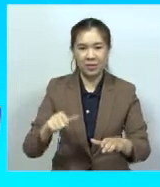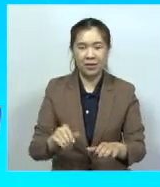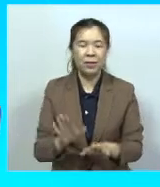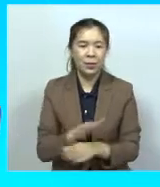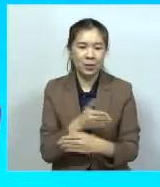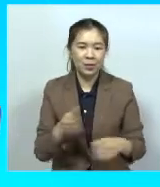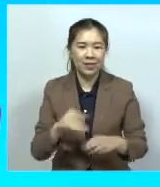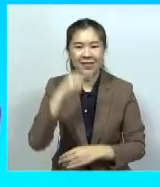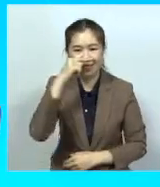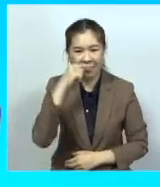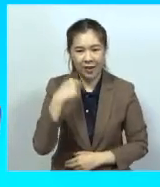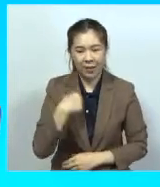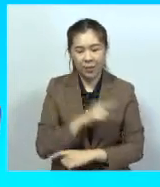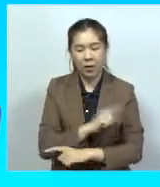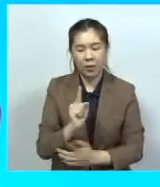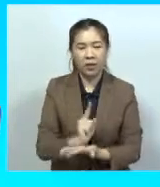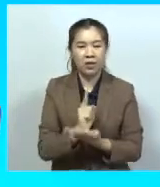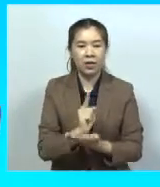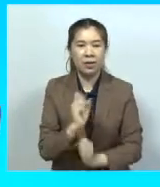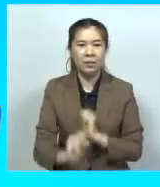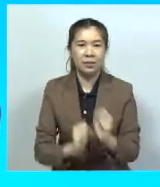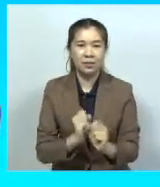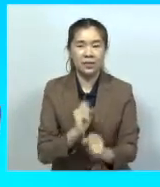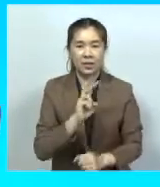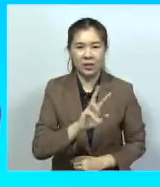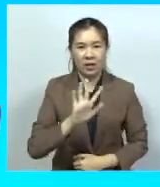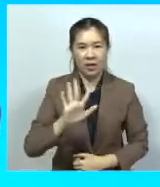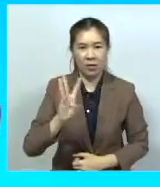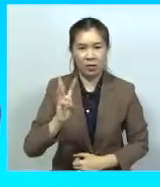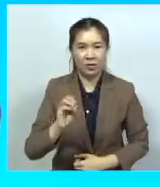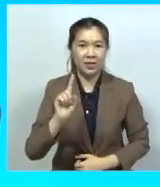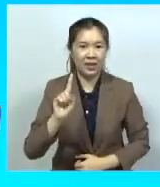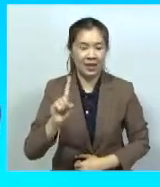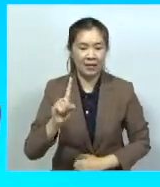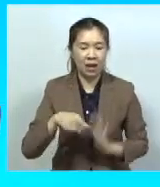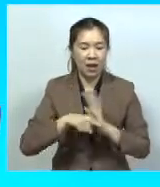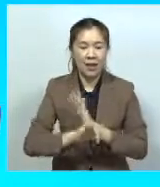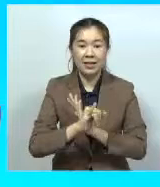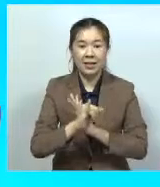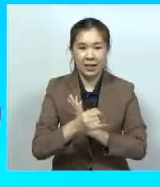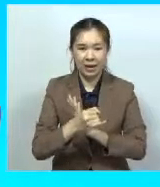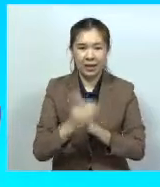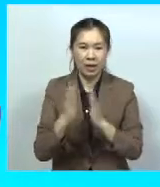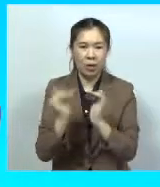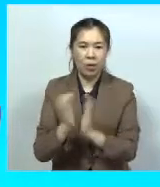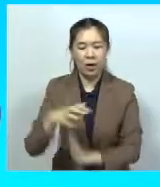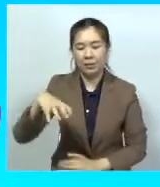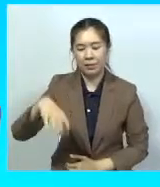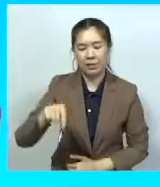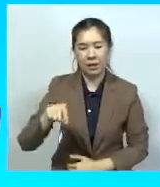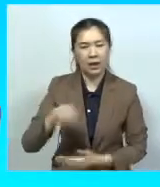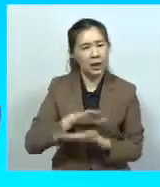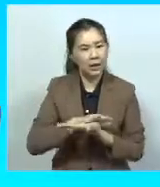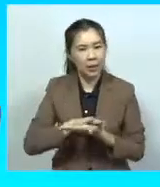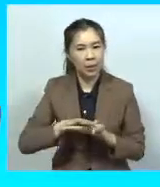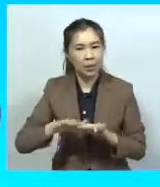นการเปิดงานส่งเสริมประเพณีลอยกระทงประจำปี2561ค่ะจันทบุรีปีนี้ที่วัดนี้เนี่ยเขาเน้นเรื่องของความเรียบง่าย